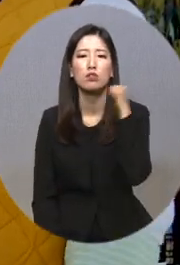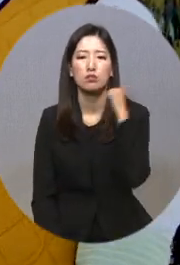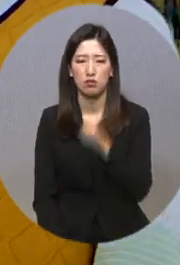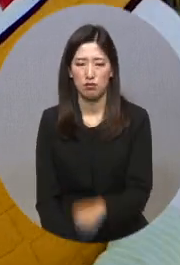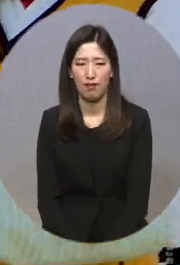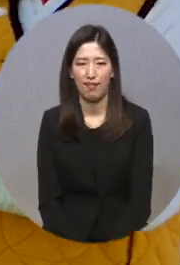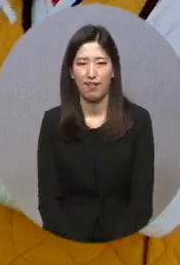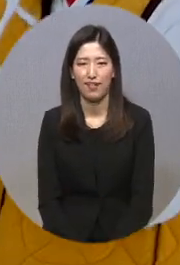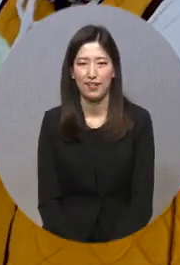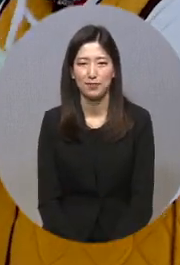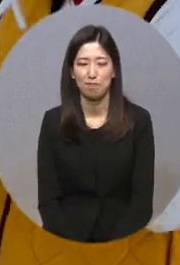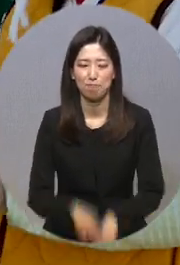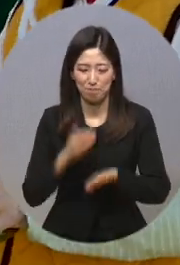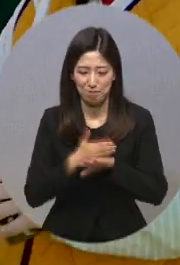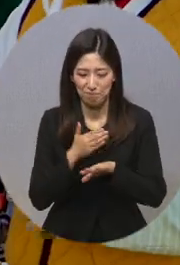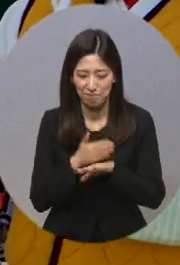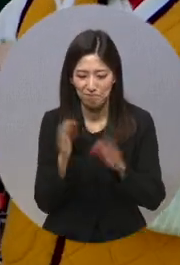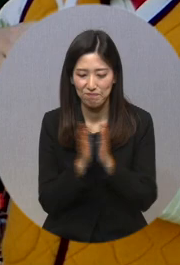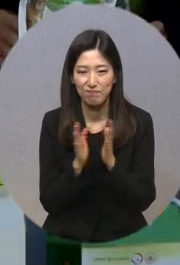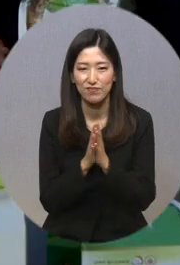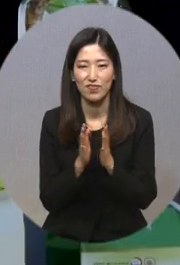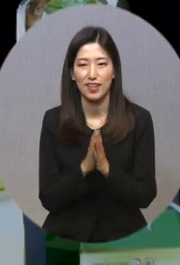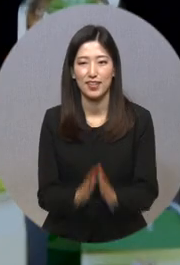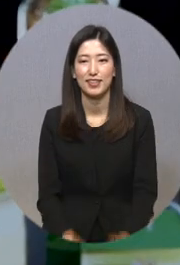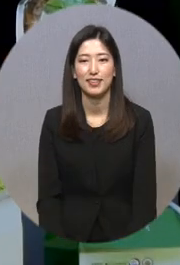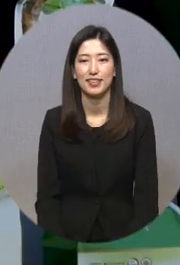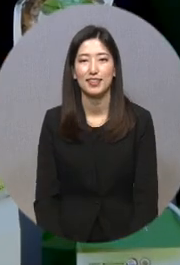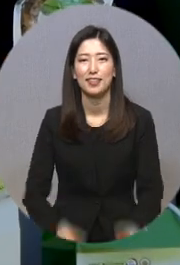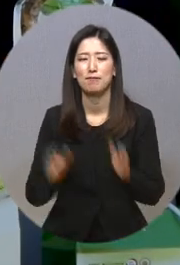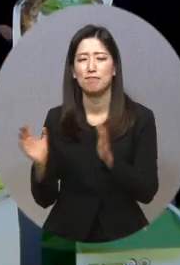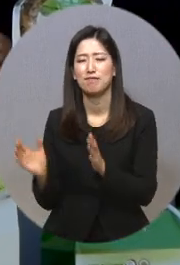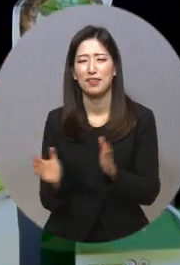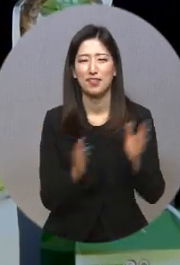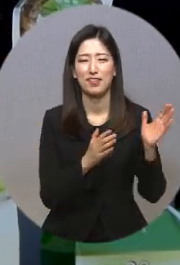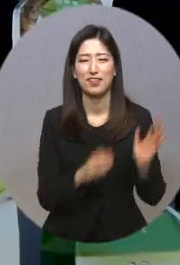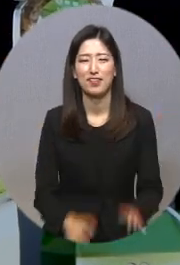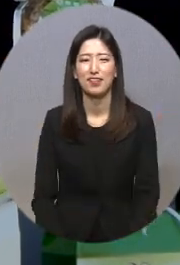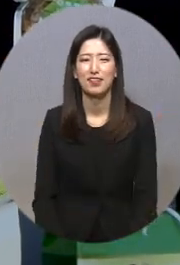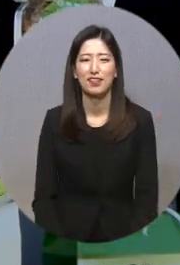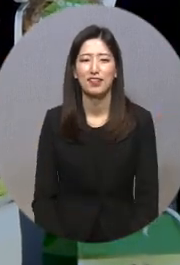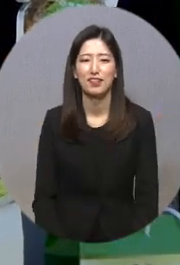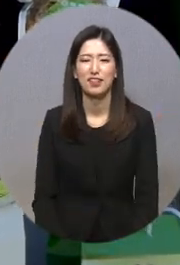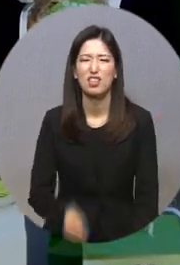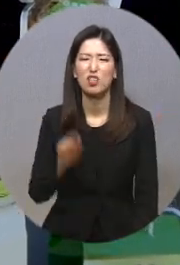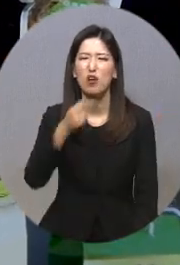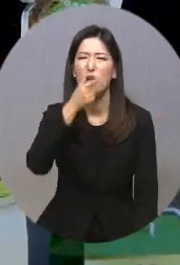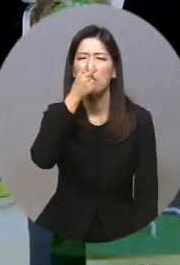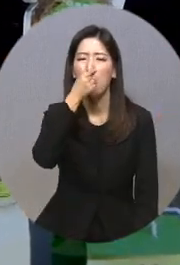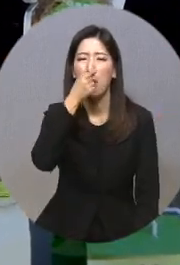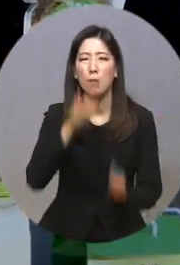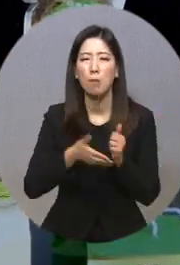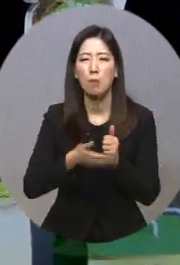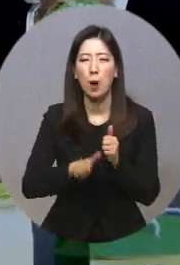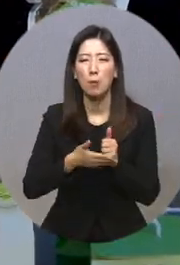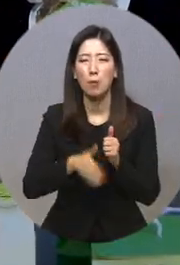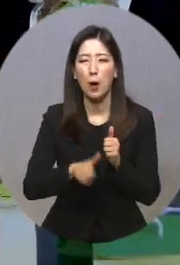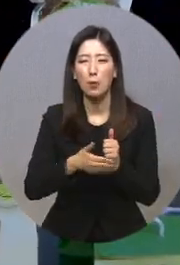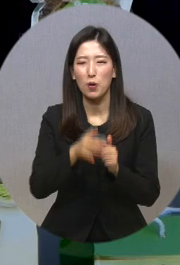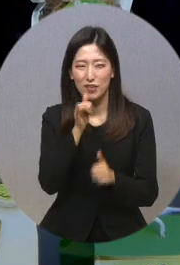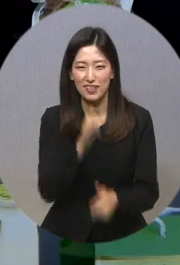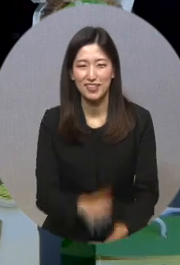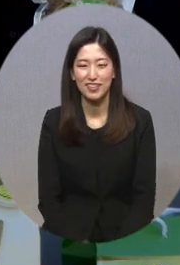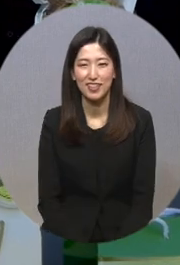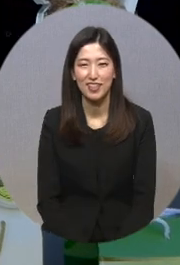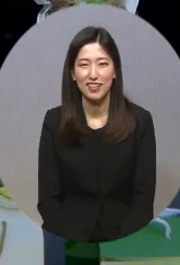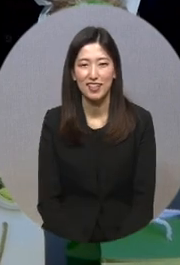그러니까 그러니까. 네. 아유, 고맙습니다. 자, 이번에는 어떻게 이거 먹으면 방구 되게 많이 끼는데 자